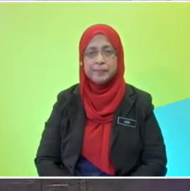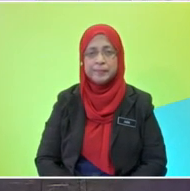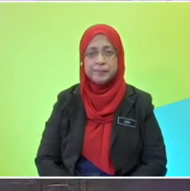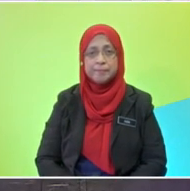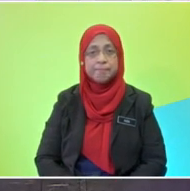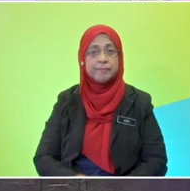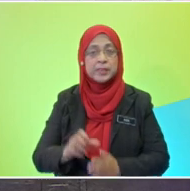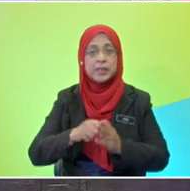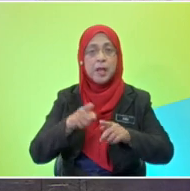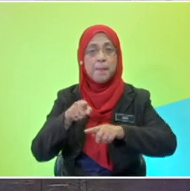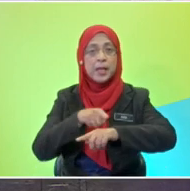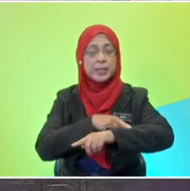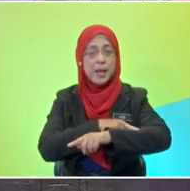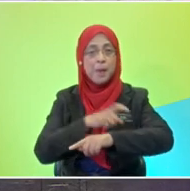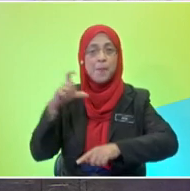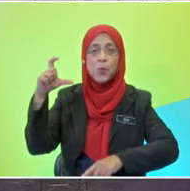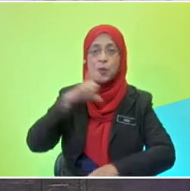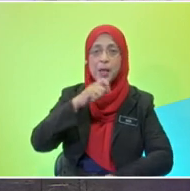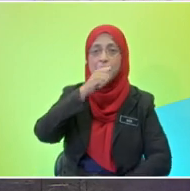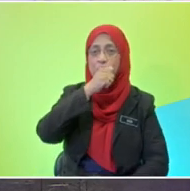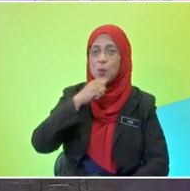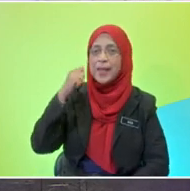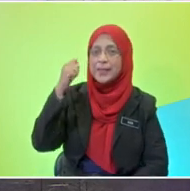sepanjang bulan Ramadan